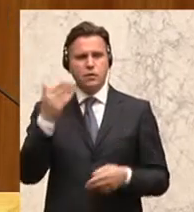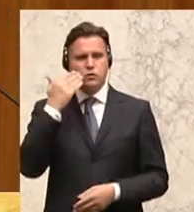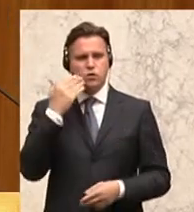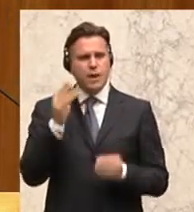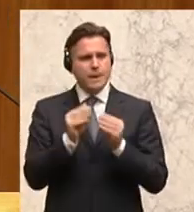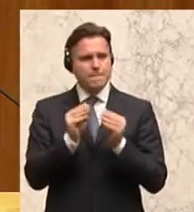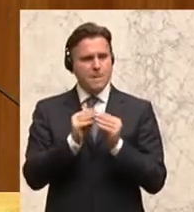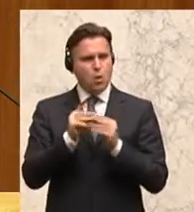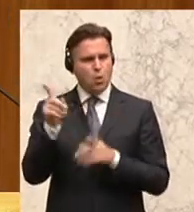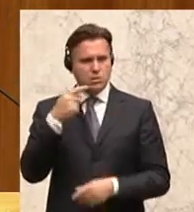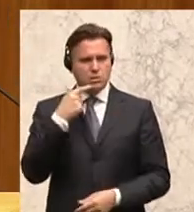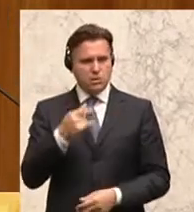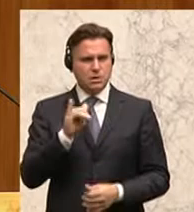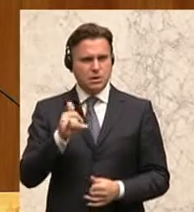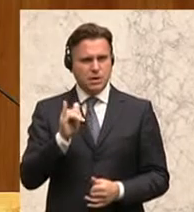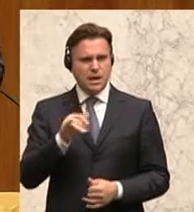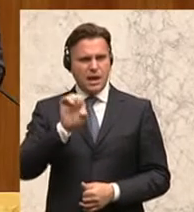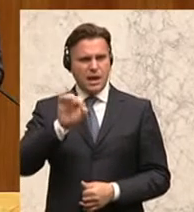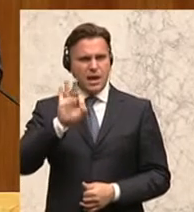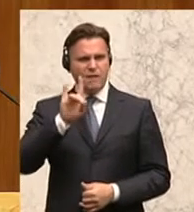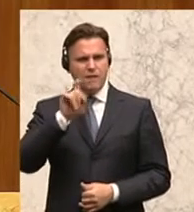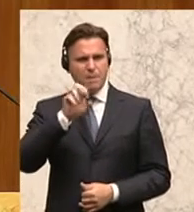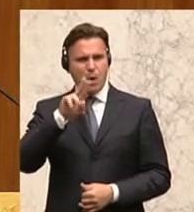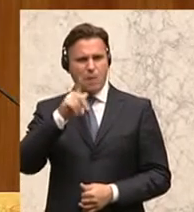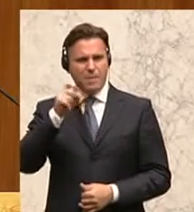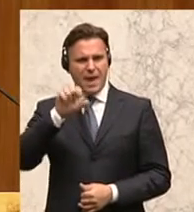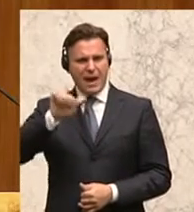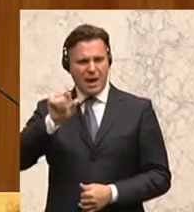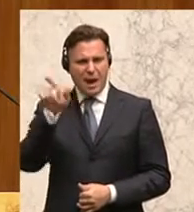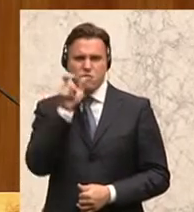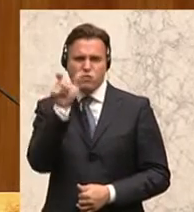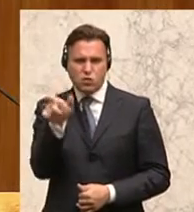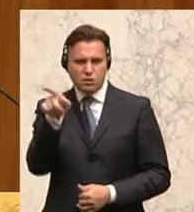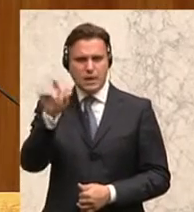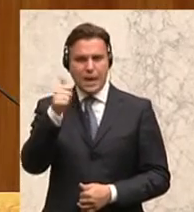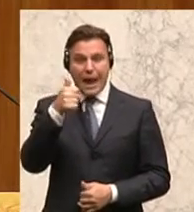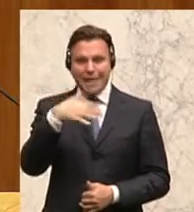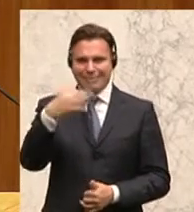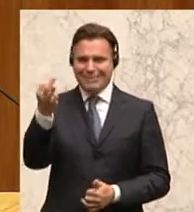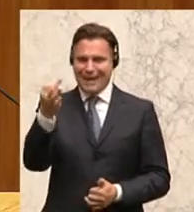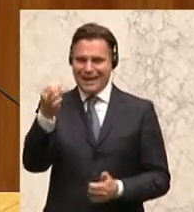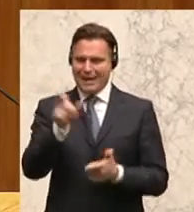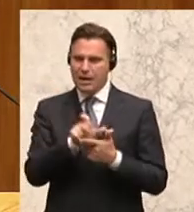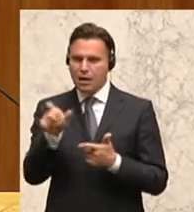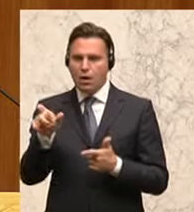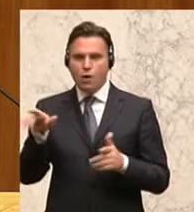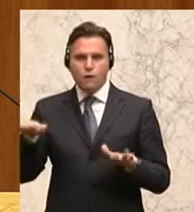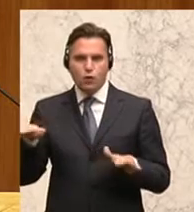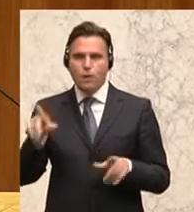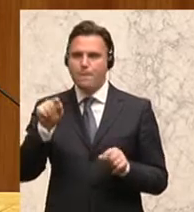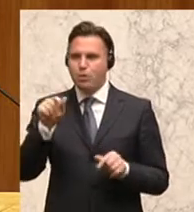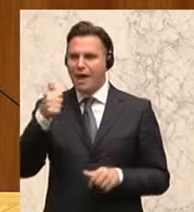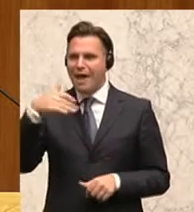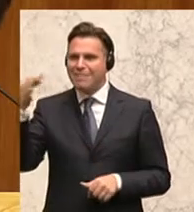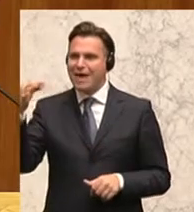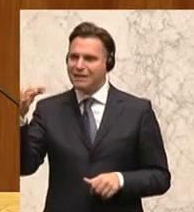der Ephemeroptera. Die Ephemeroptera, Ephemeros, eintägig, Ptera ist der Flügel, ist die Eintagsfliege, die